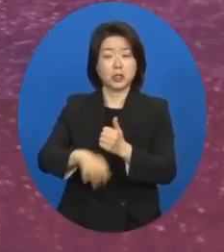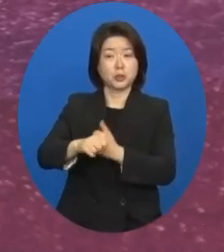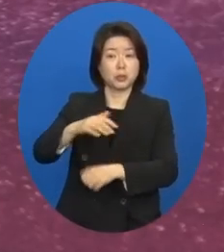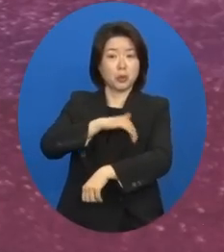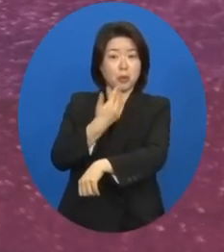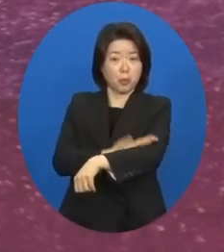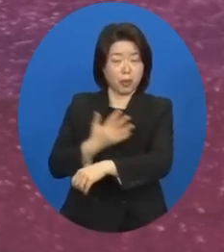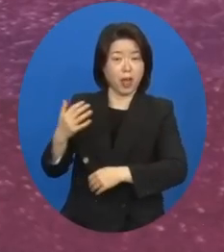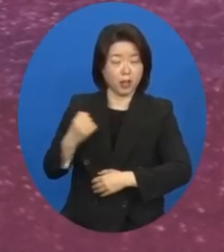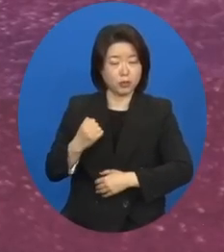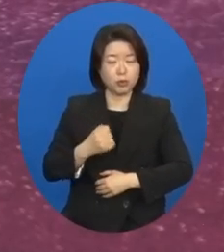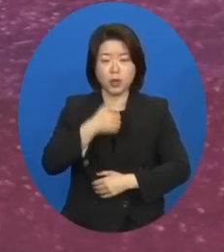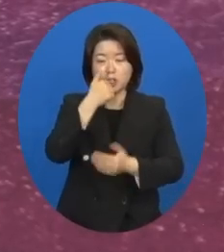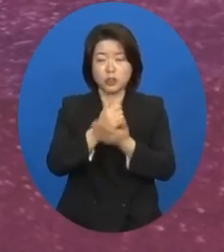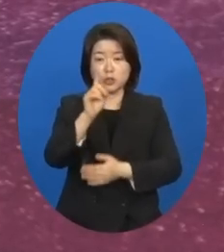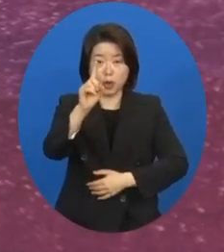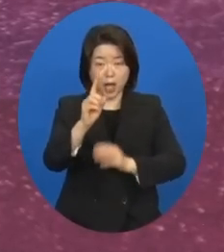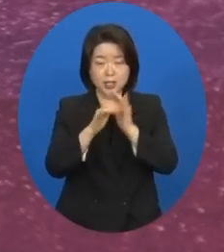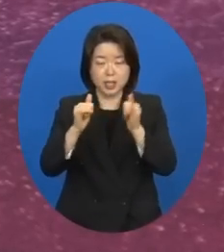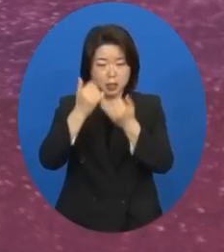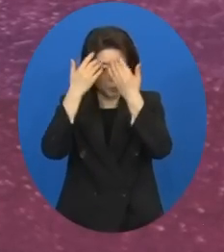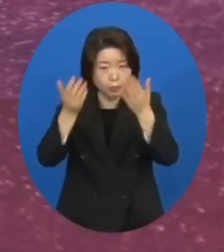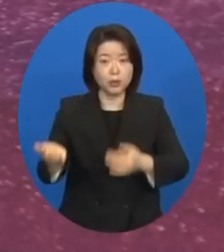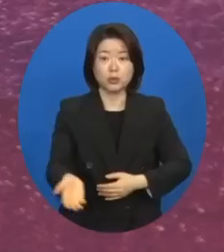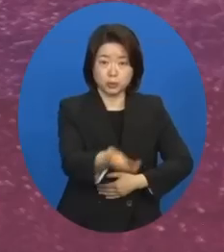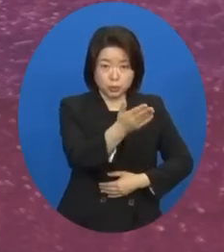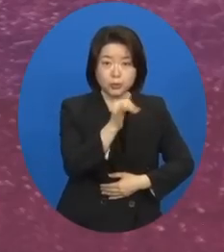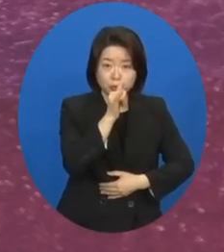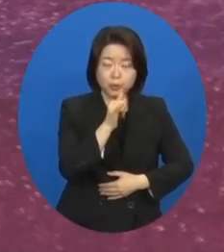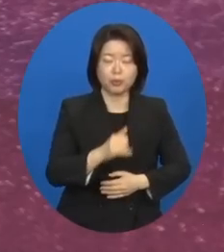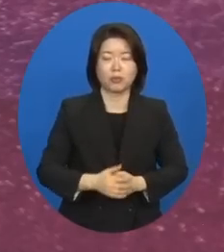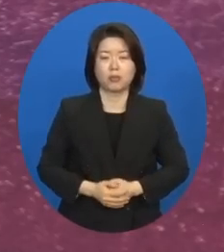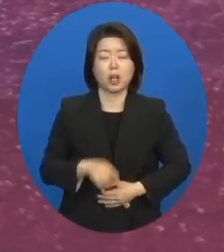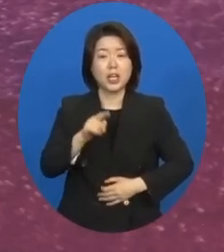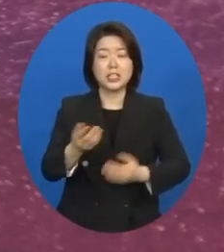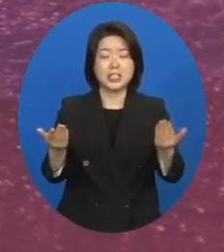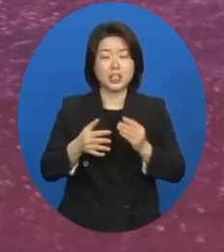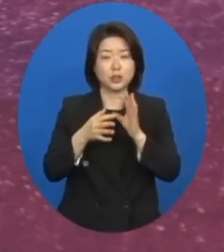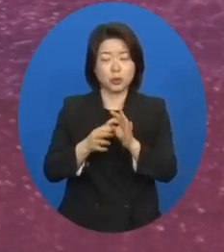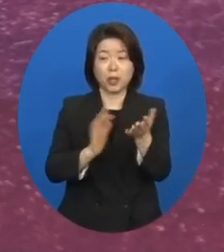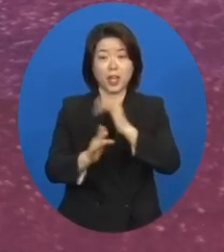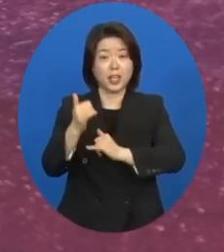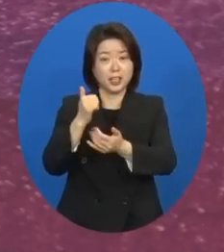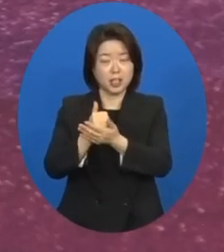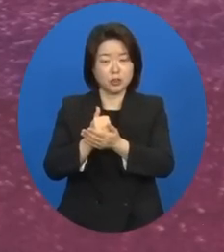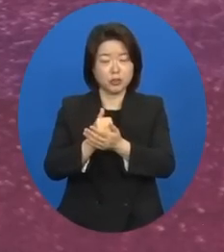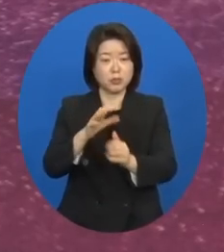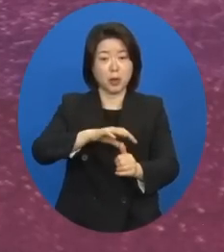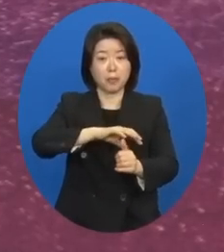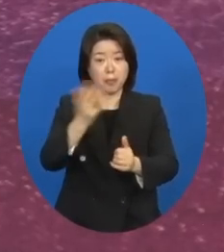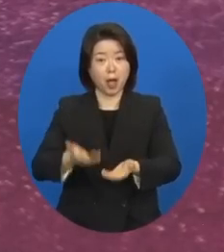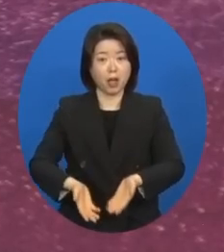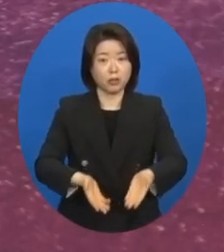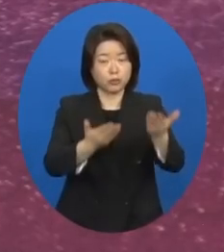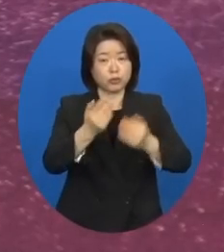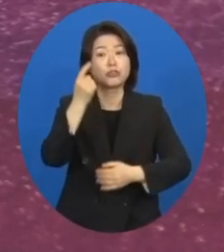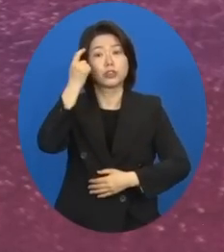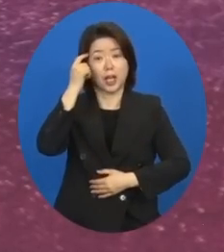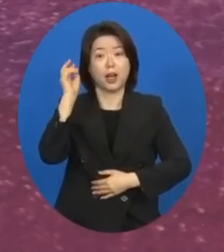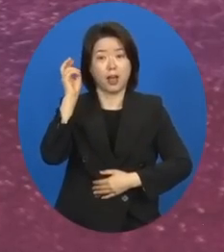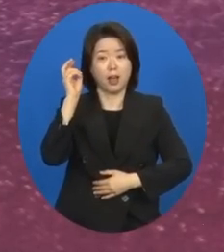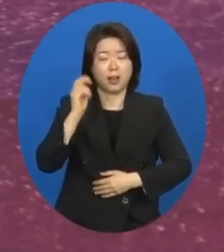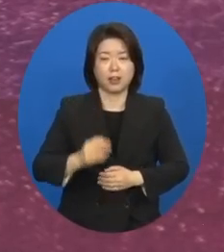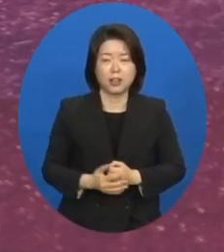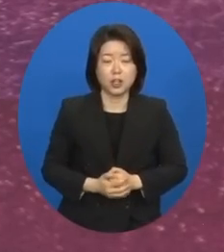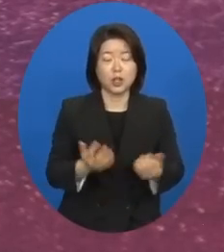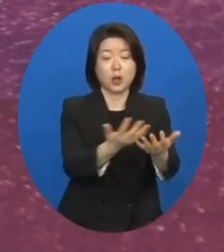재수 한 사람을 살려줄 수 있는 전례가 있었는데 이 일을 통해서 예수님을 석방시키려고 하는 것을 보게 됩니다.